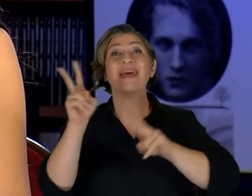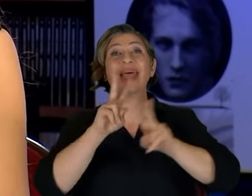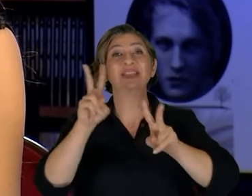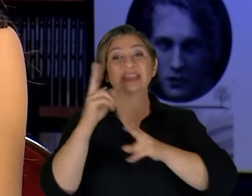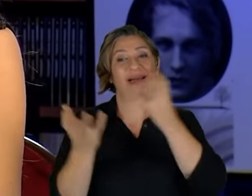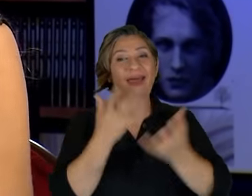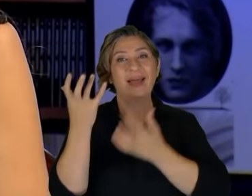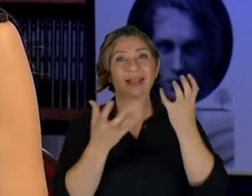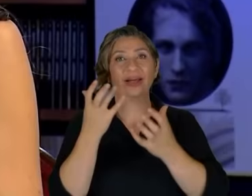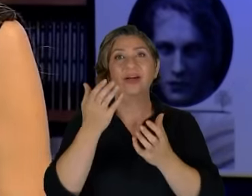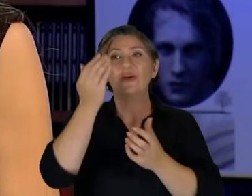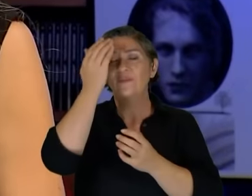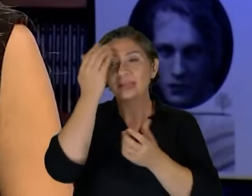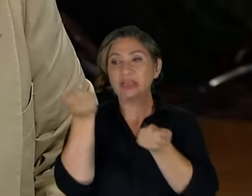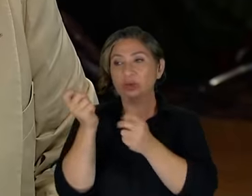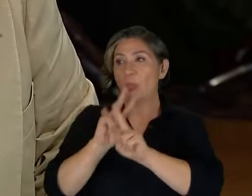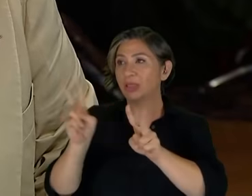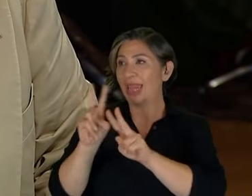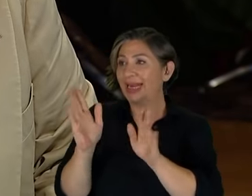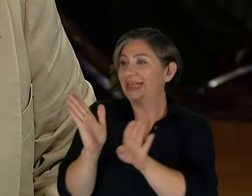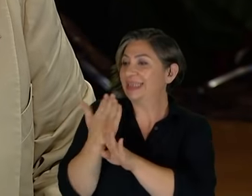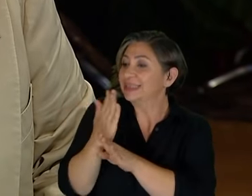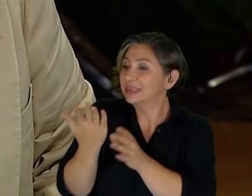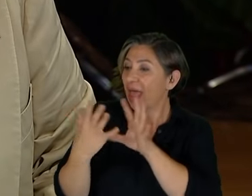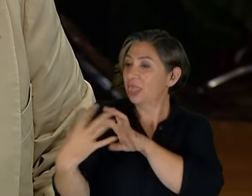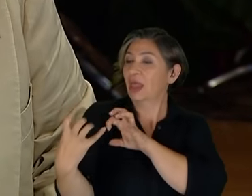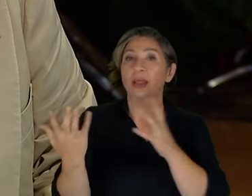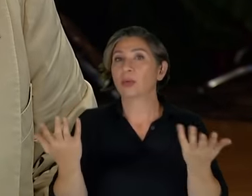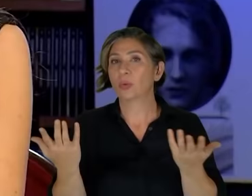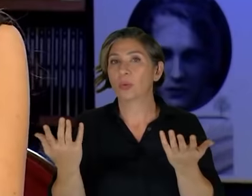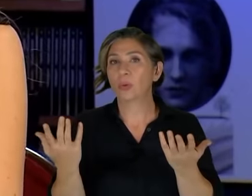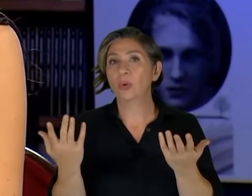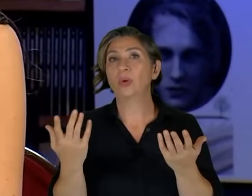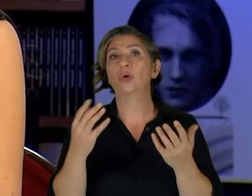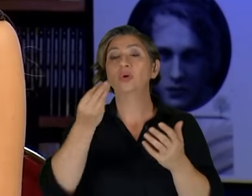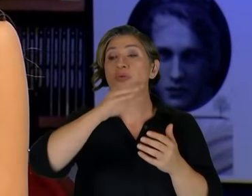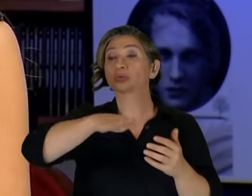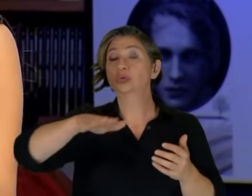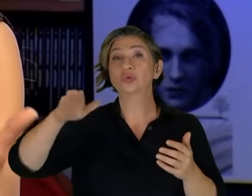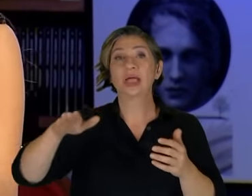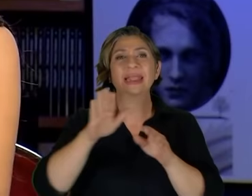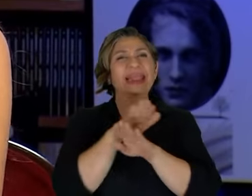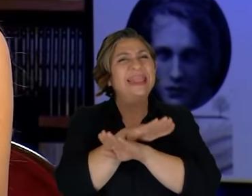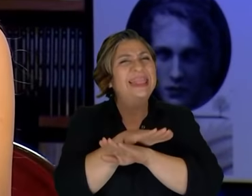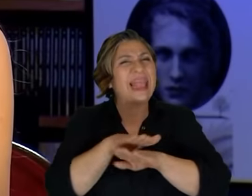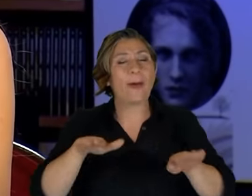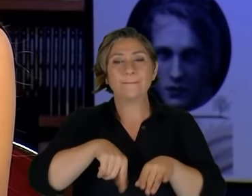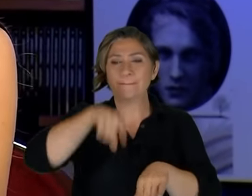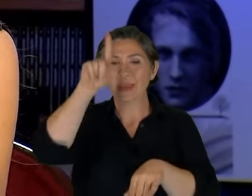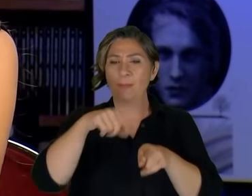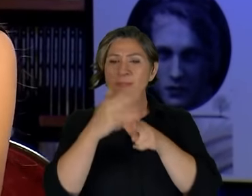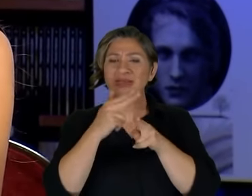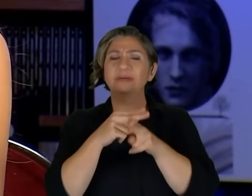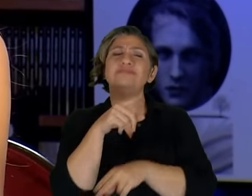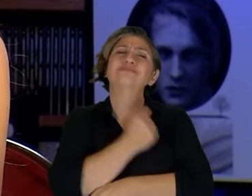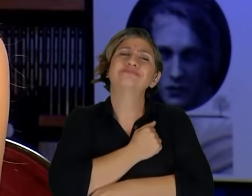kaynakları üstüne yazıyordum. İşte fakirlik iş modellerini nasıl etkiliyor diye. Çocukları tamamıyla bir pazar günü öylesine